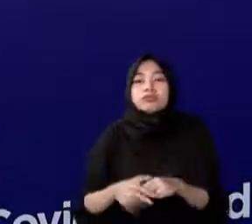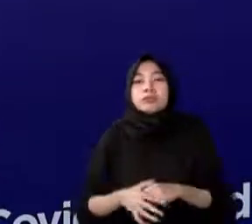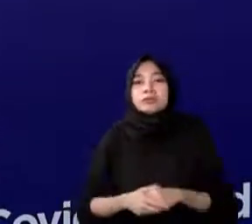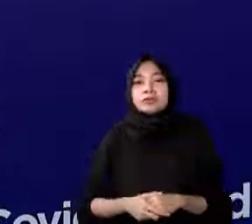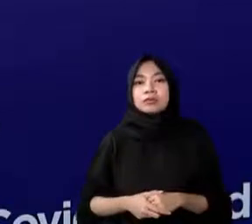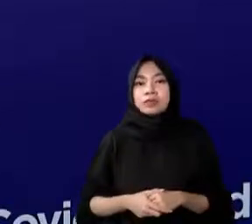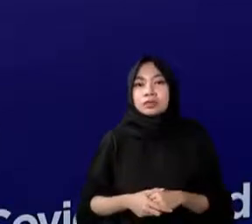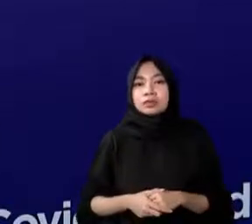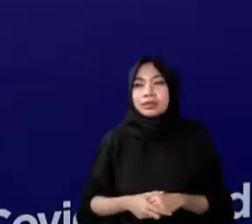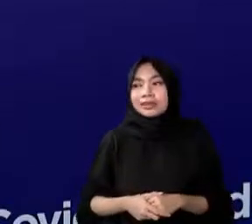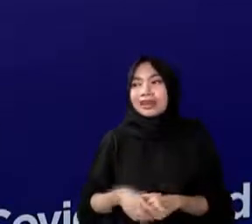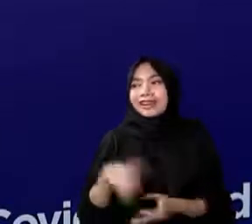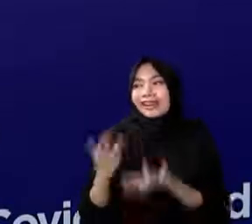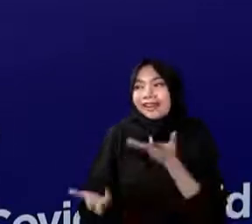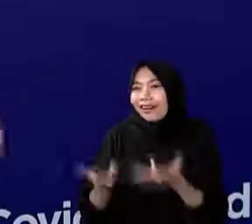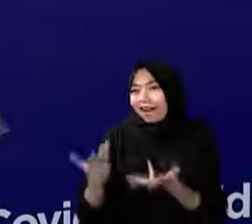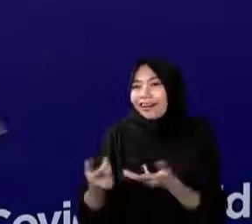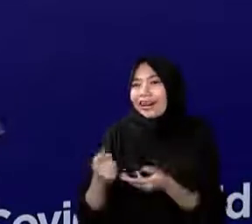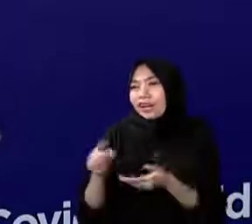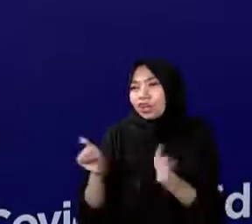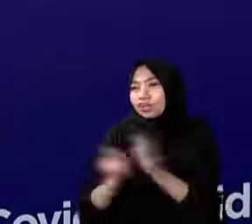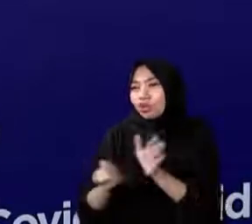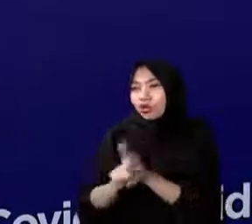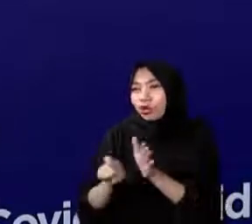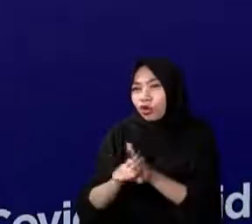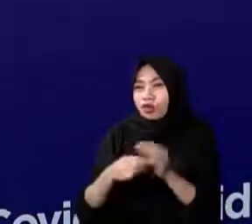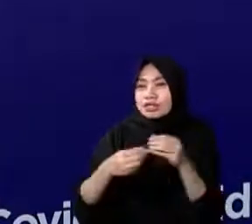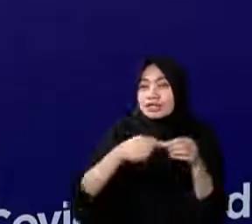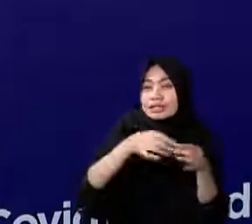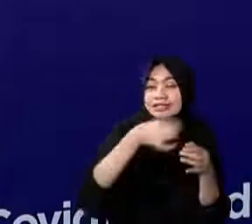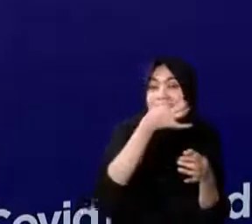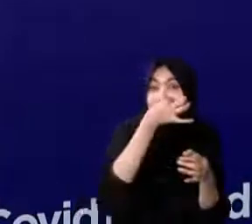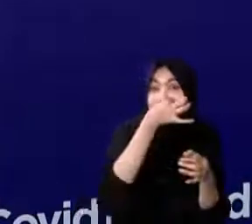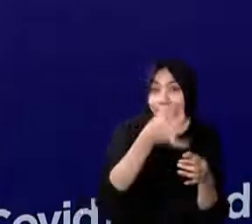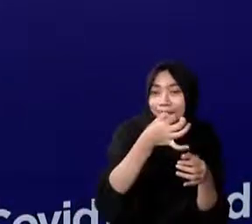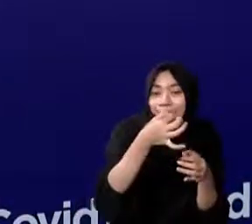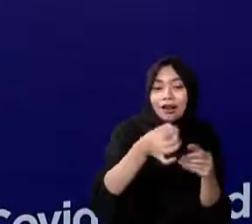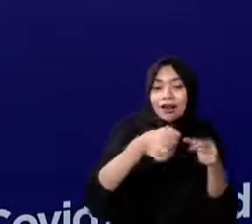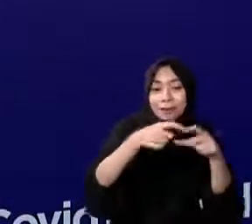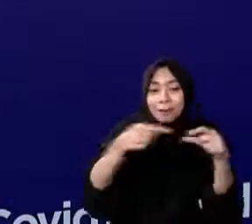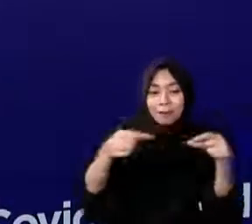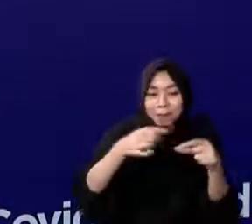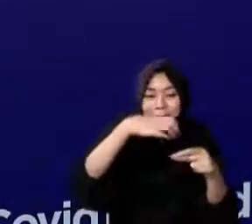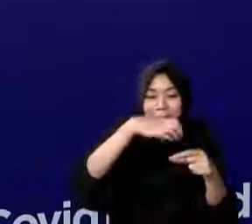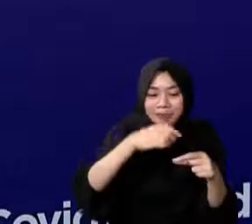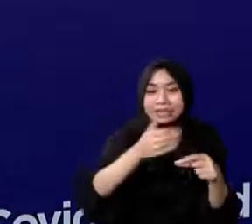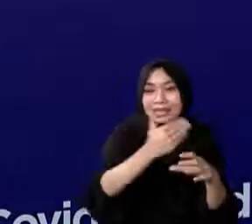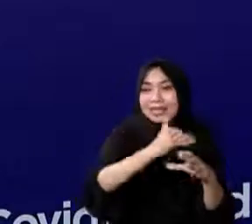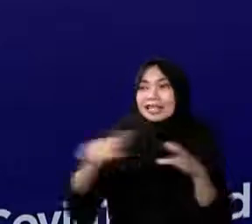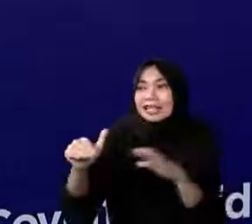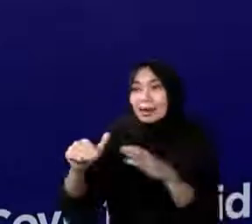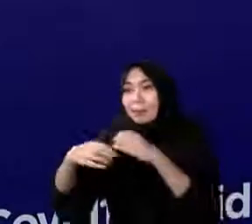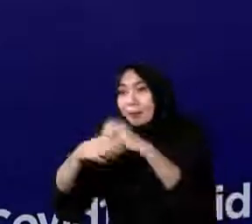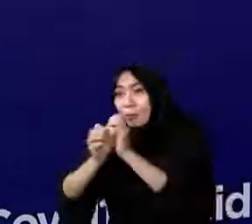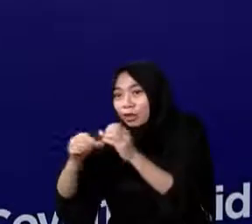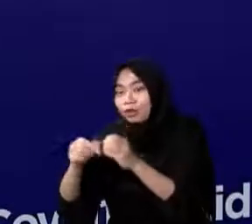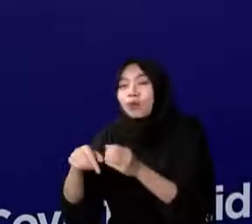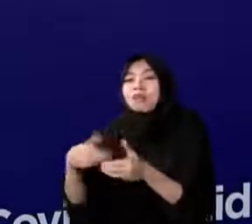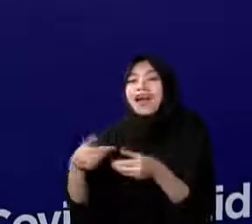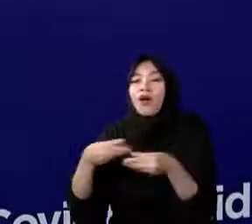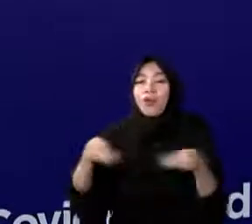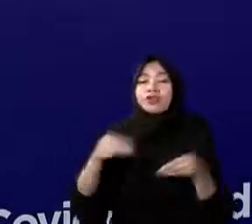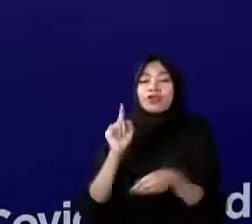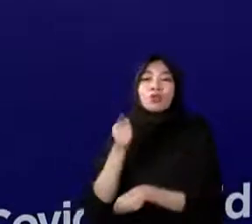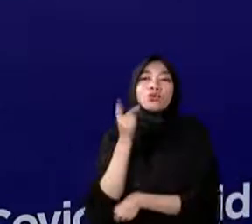Tapi ada beberapa hal yang berpengaruh mulai dari pengambilan sampel, transportasi sampel menuju laboratorium sampai dengan pemeriksaan yang dilakukan di